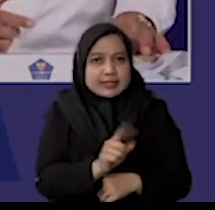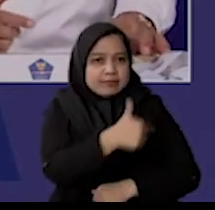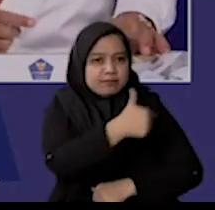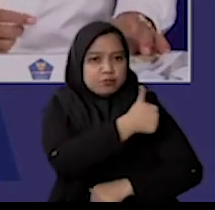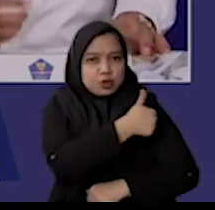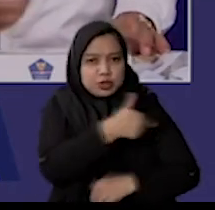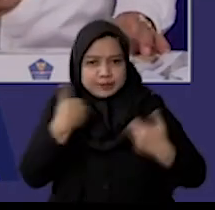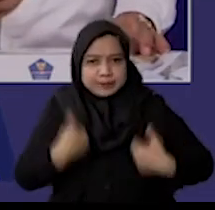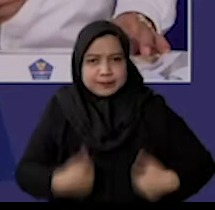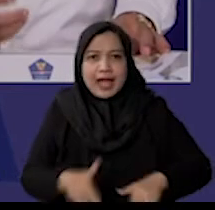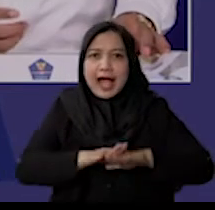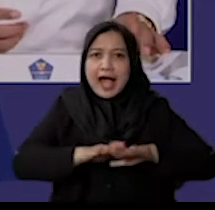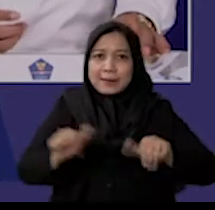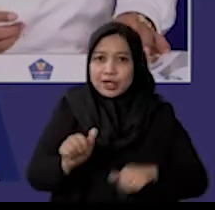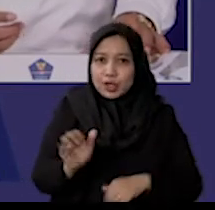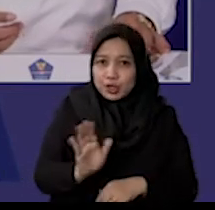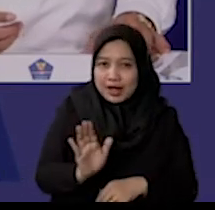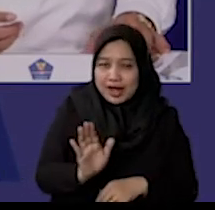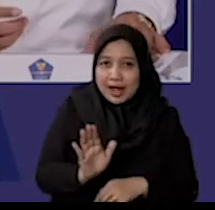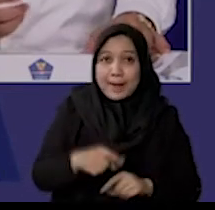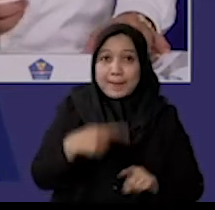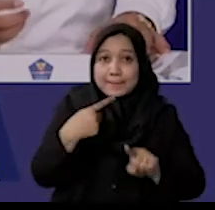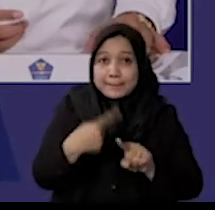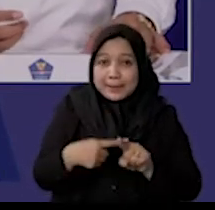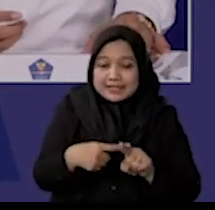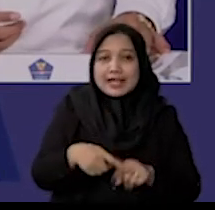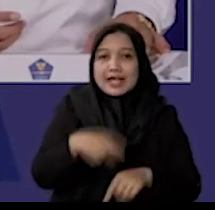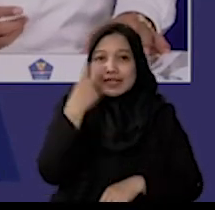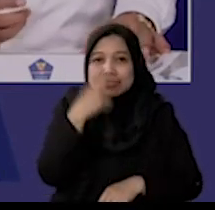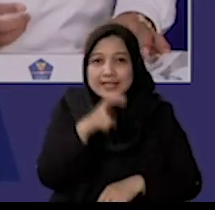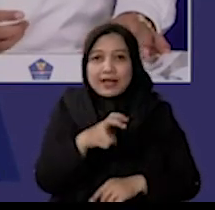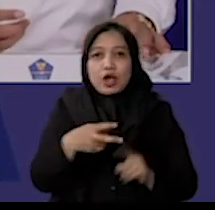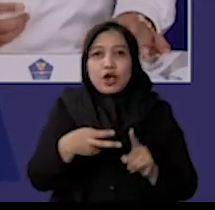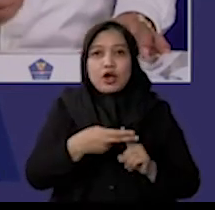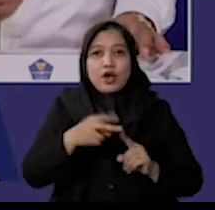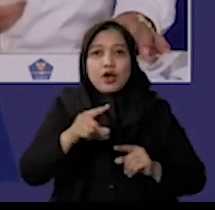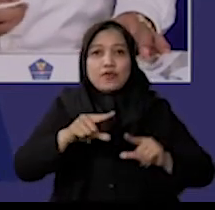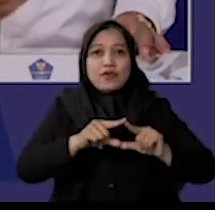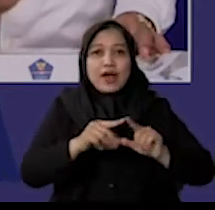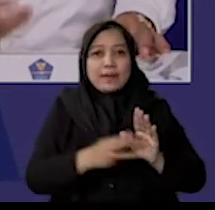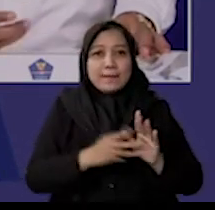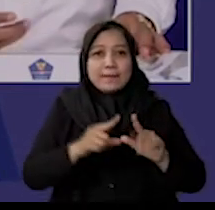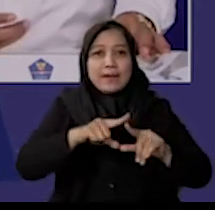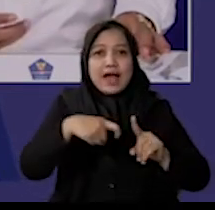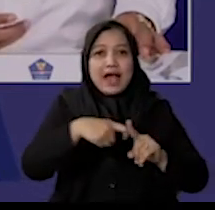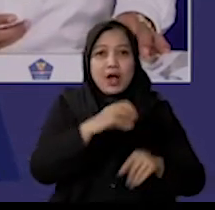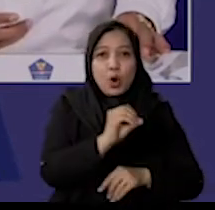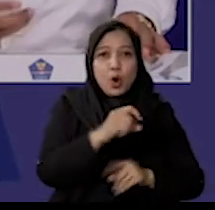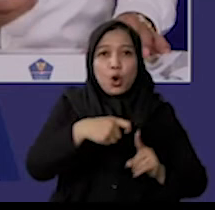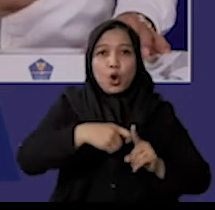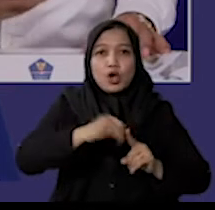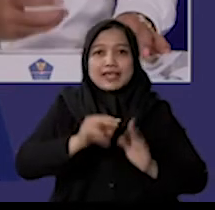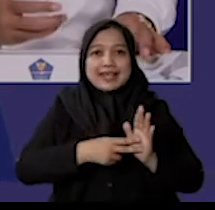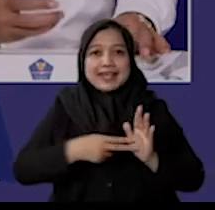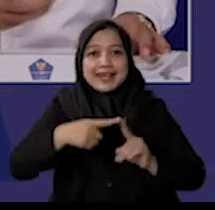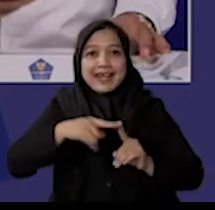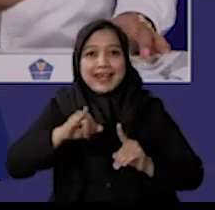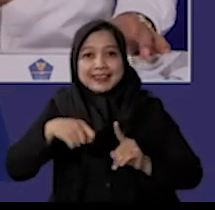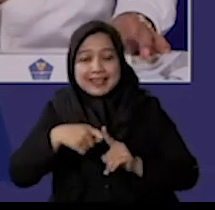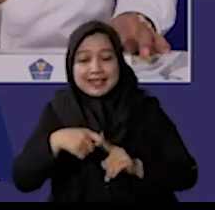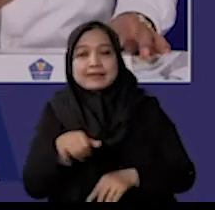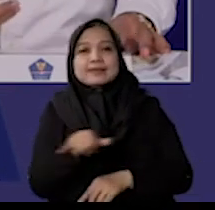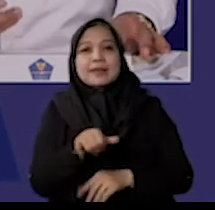manusia, serta menilai farmakokinetik dan farmakodinamik. Jadi